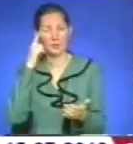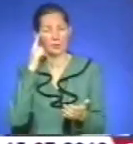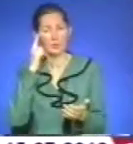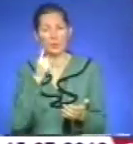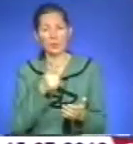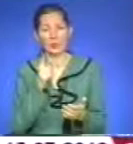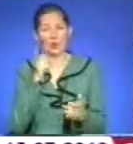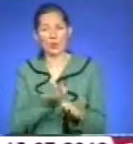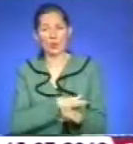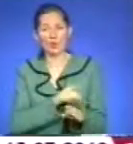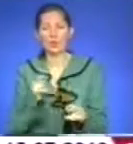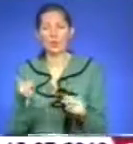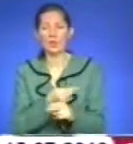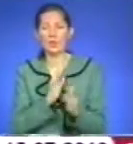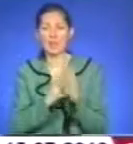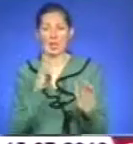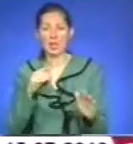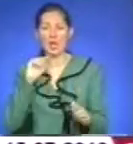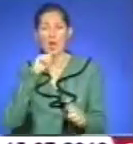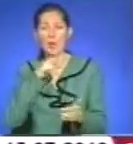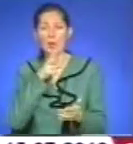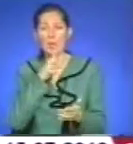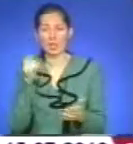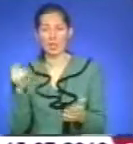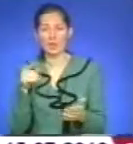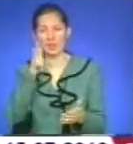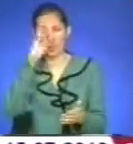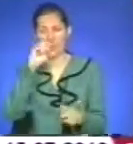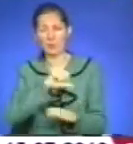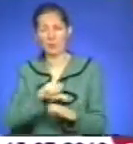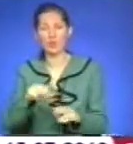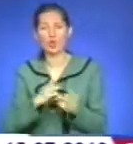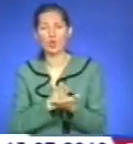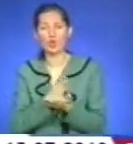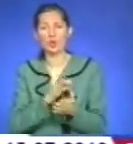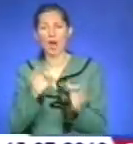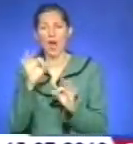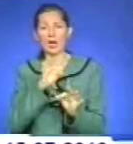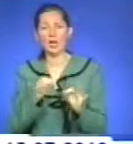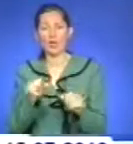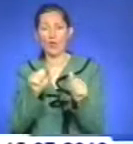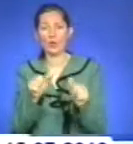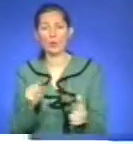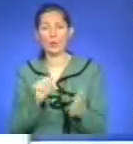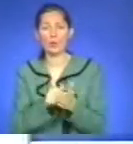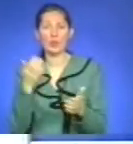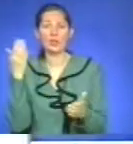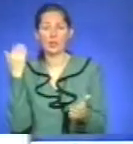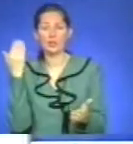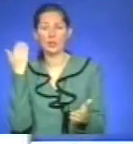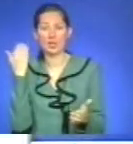Щоб уникнути черг та зекономити час, у Державній міграційній службі радять тернополянам оформляти документи заздалегідь.